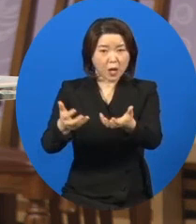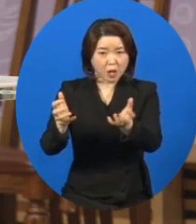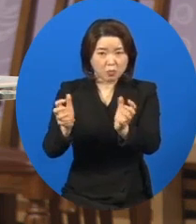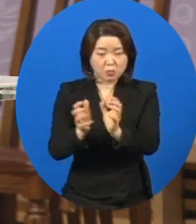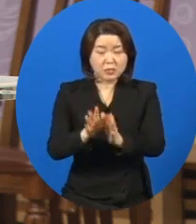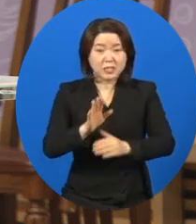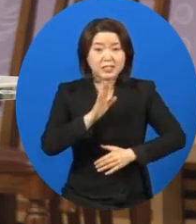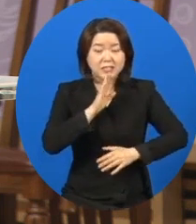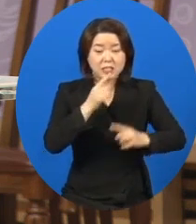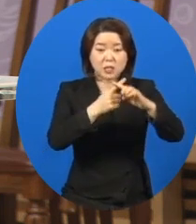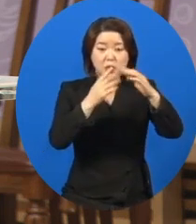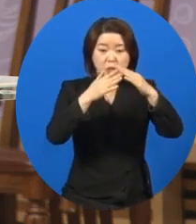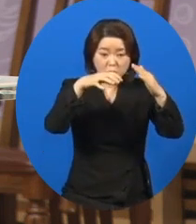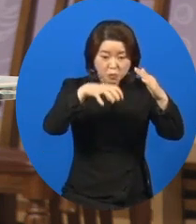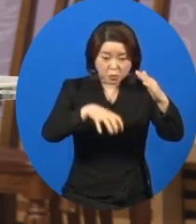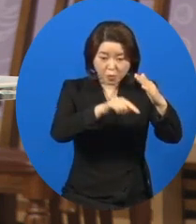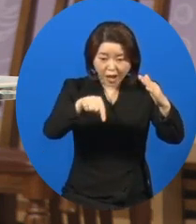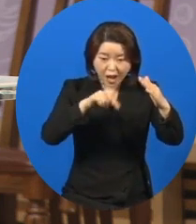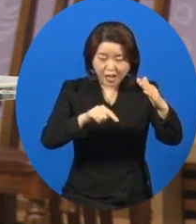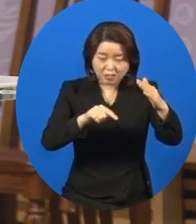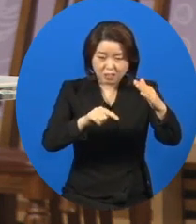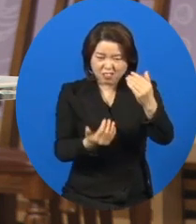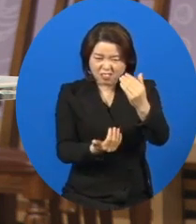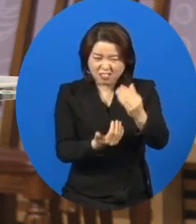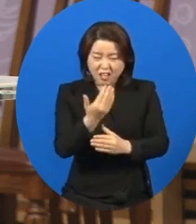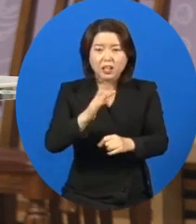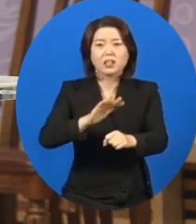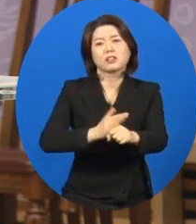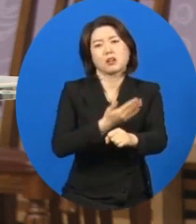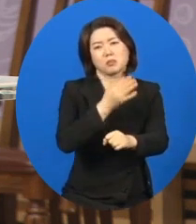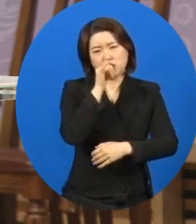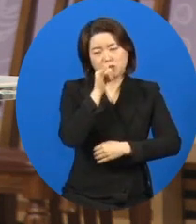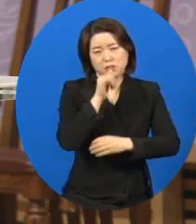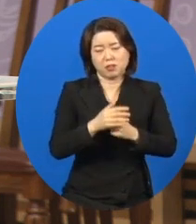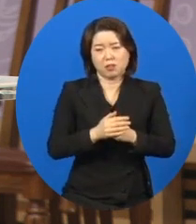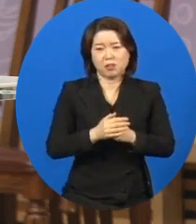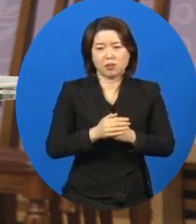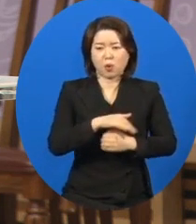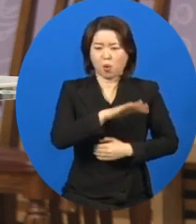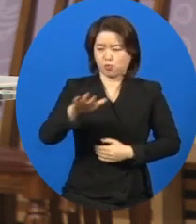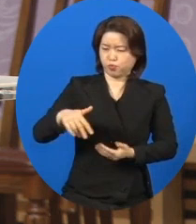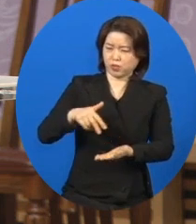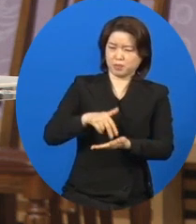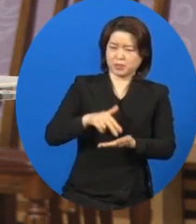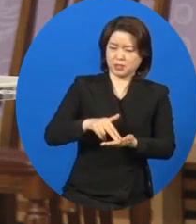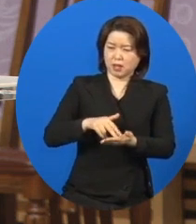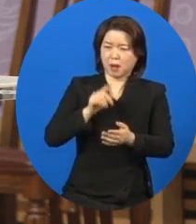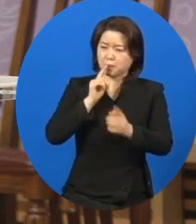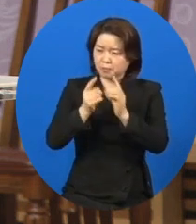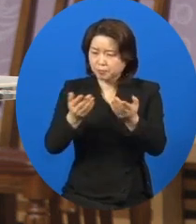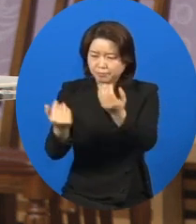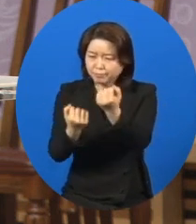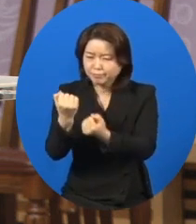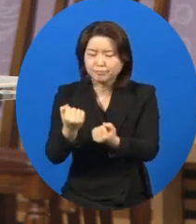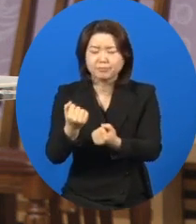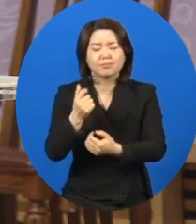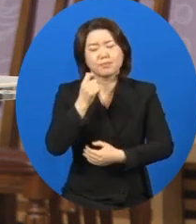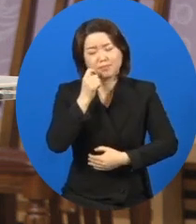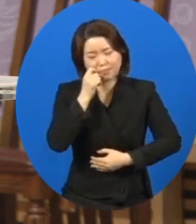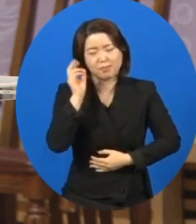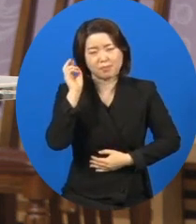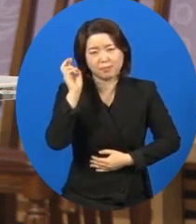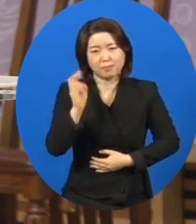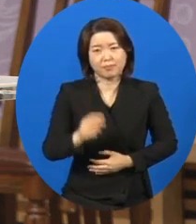교회 안에서 일어난 잘못들이기 때문에 어쩌면 할 말이 없다고도 해요. 과언이 아닐